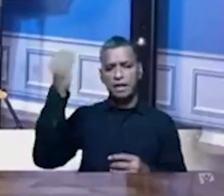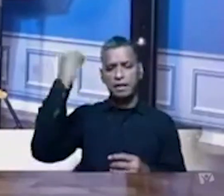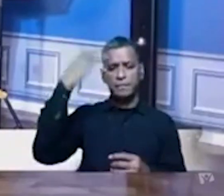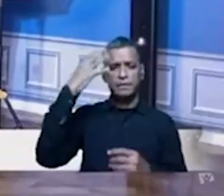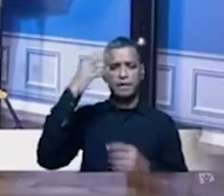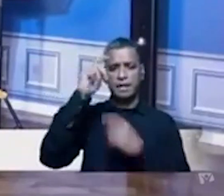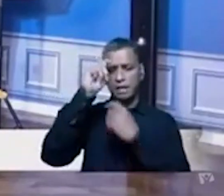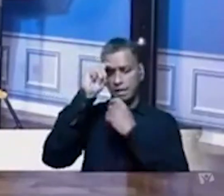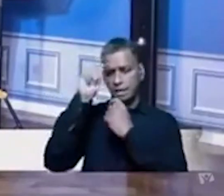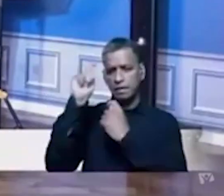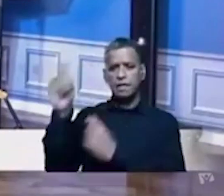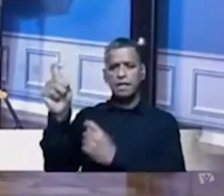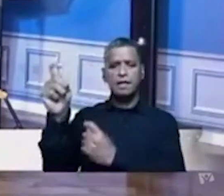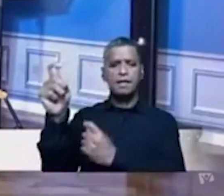tetap